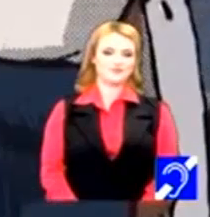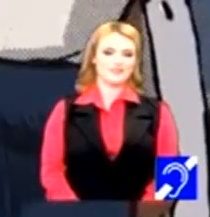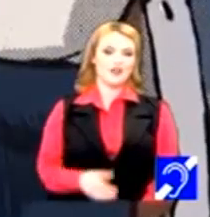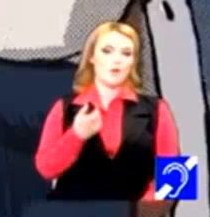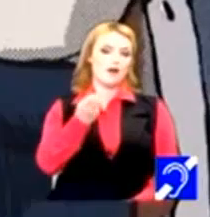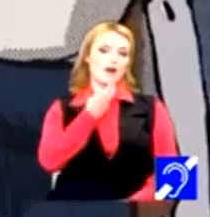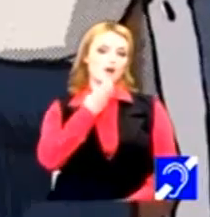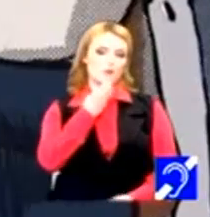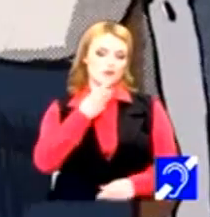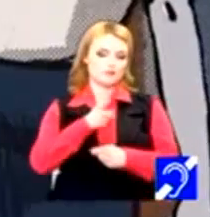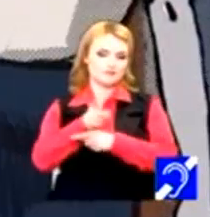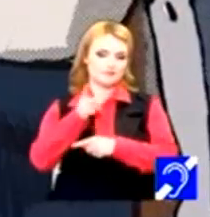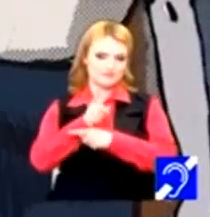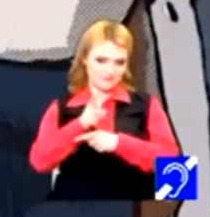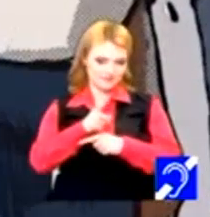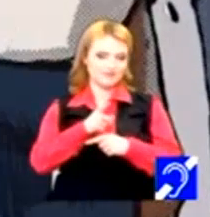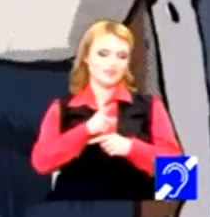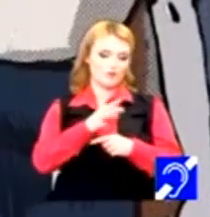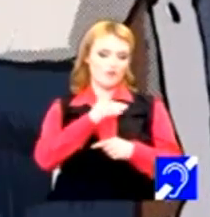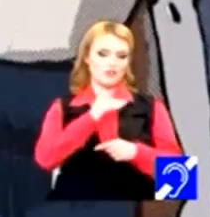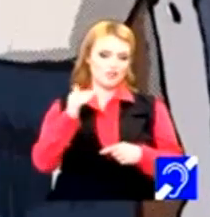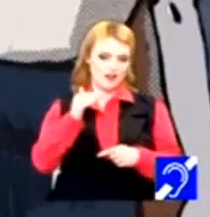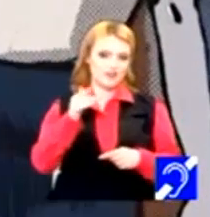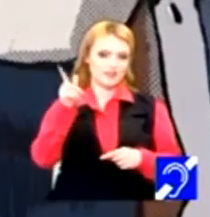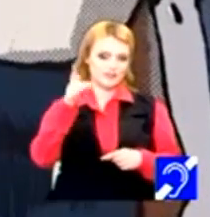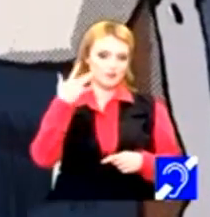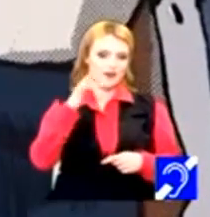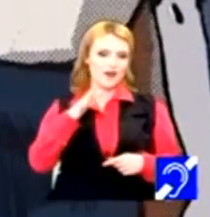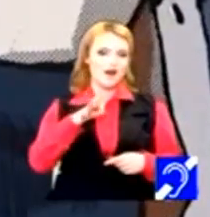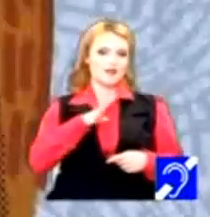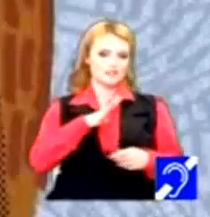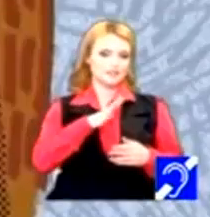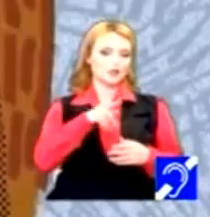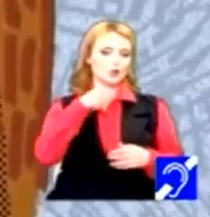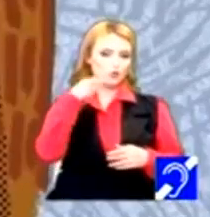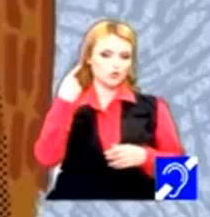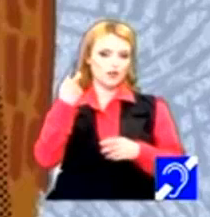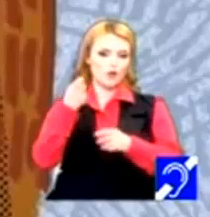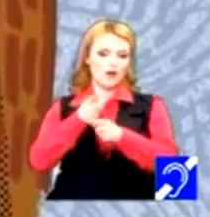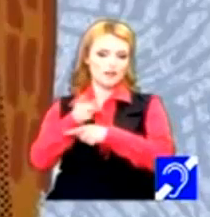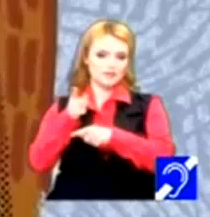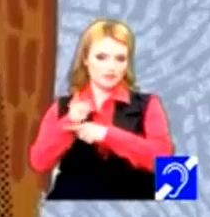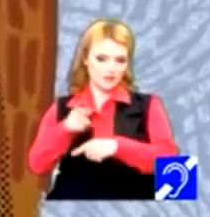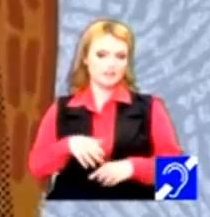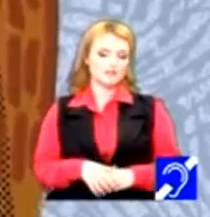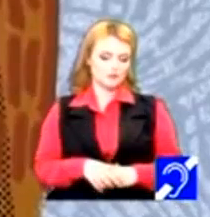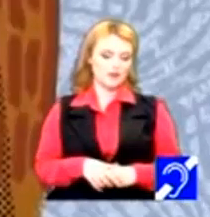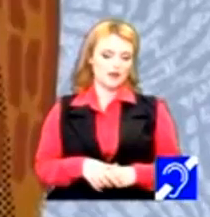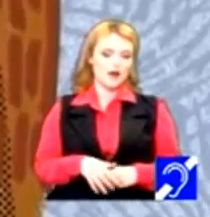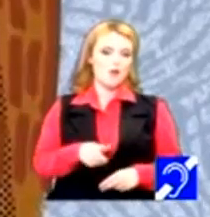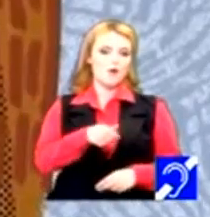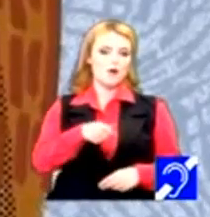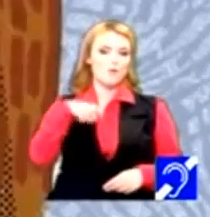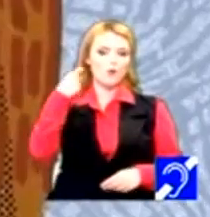Glumă la nivel înalt în Statele Unite. Câțiva ruși celebri pentru farsele făcute mai multor politicieni din lume l-au sunat pe democratul